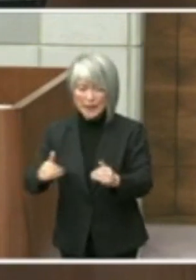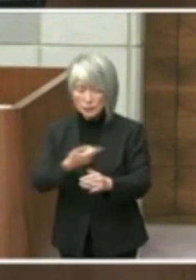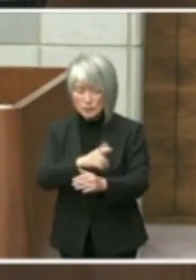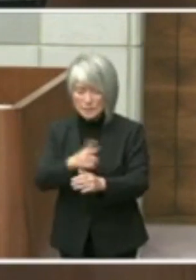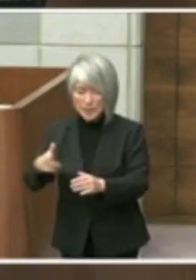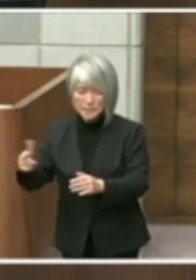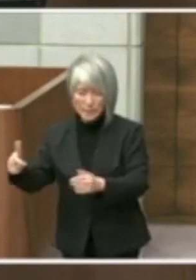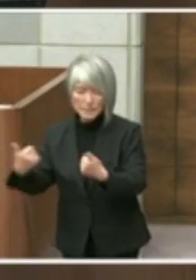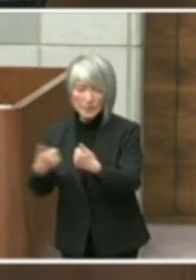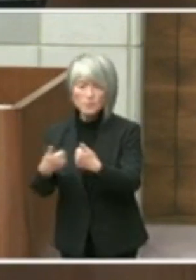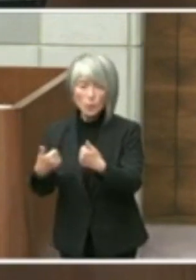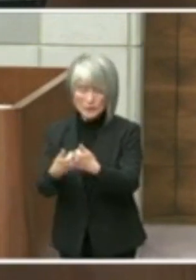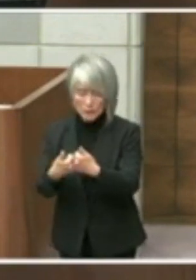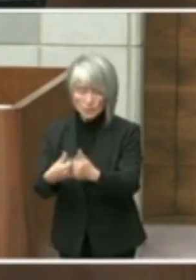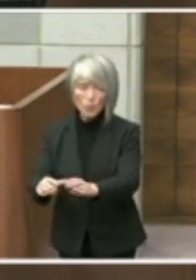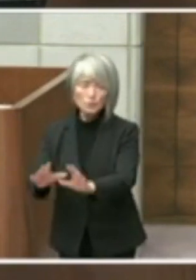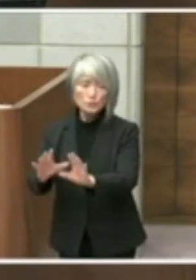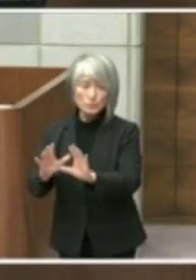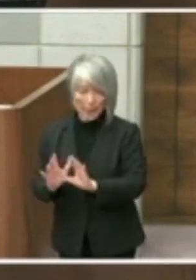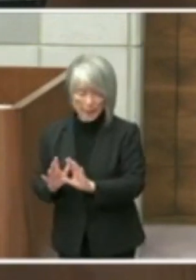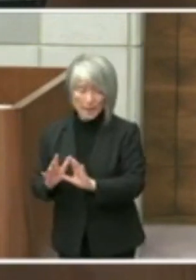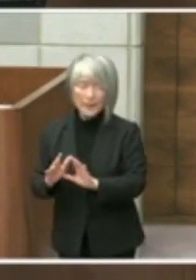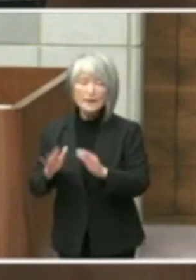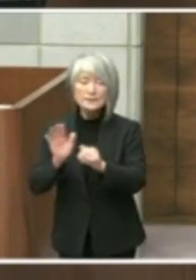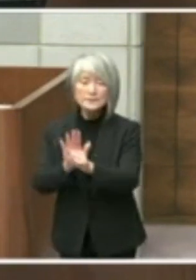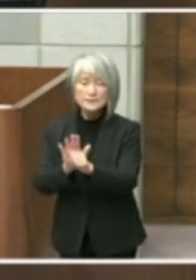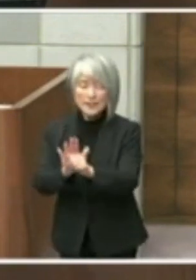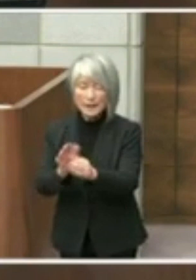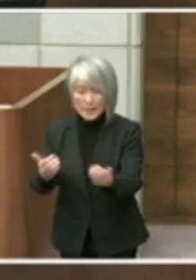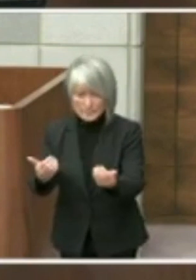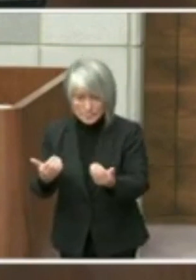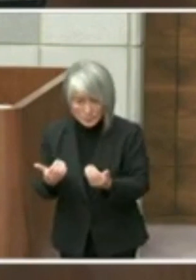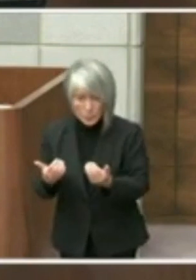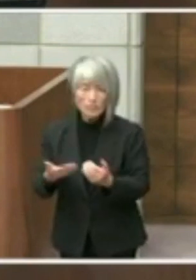談をお受けし、支援を必要とする市民